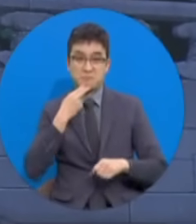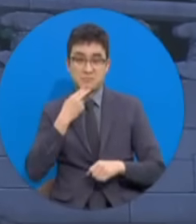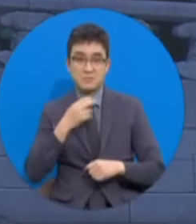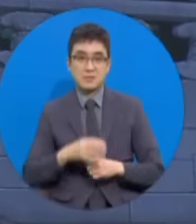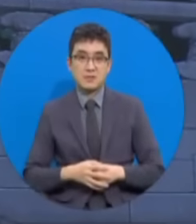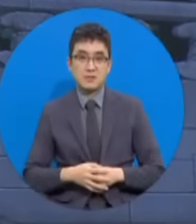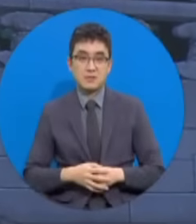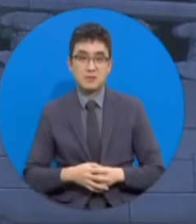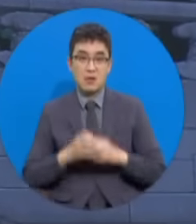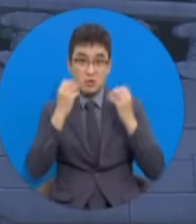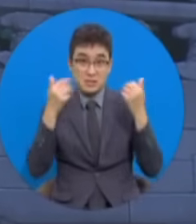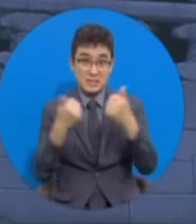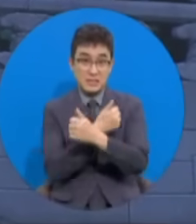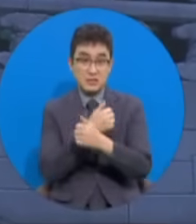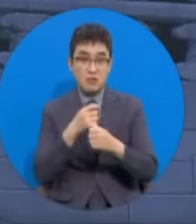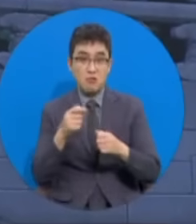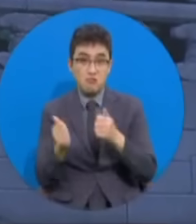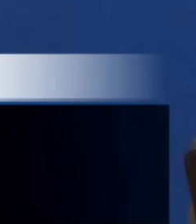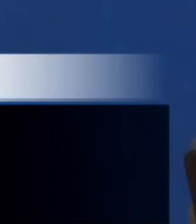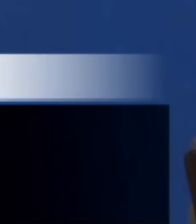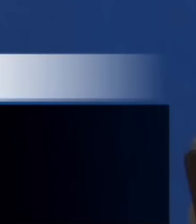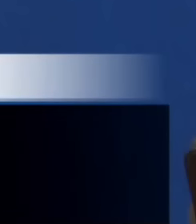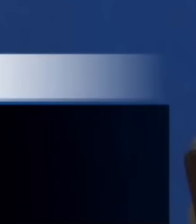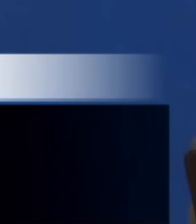이렇게 경고했었습니다. 들어보시죠.